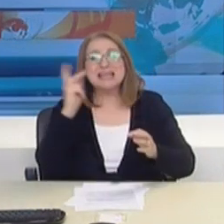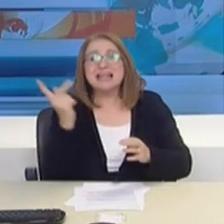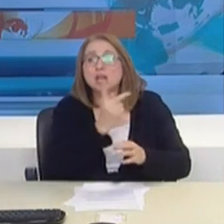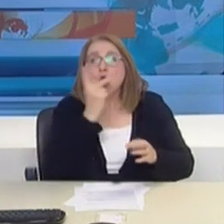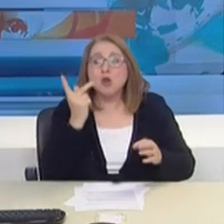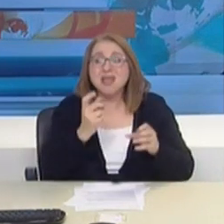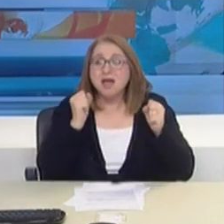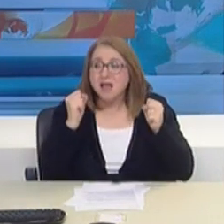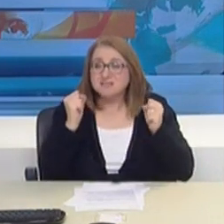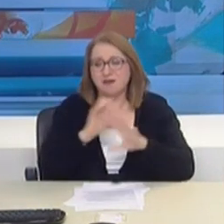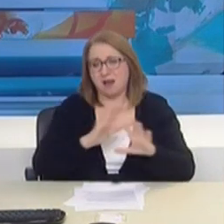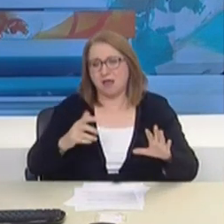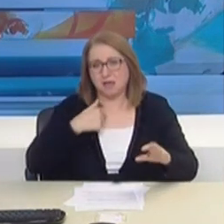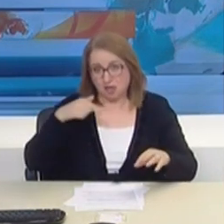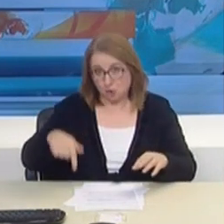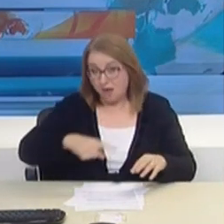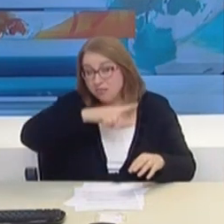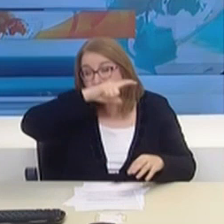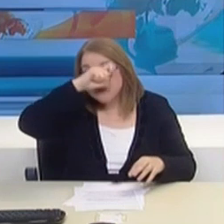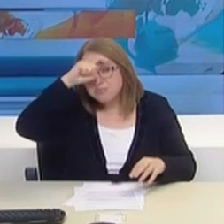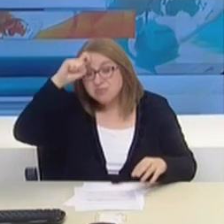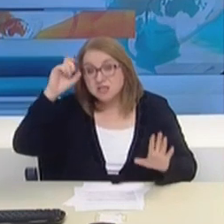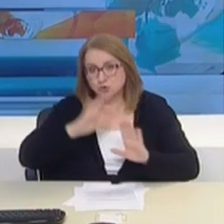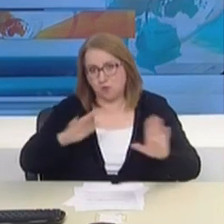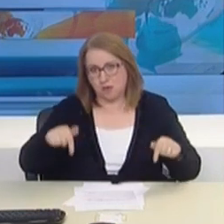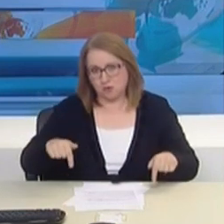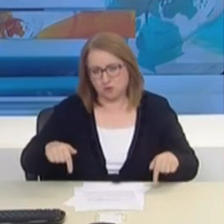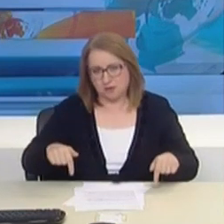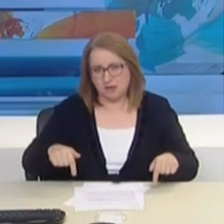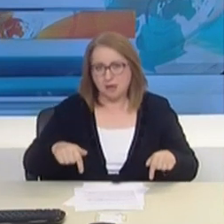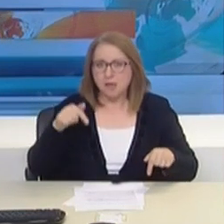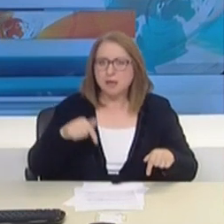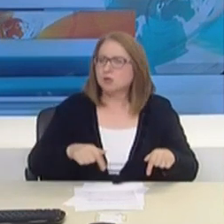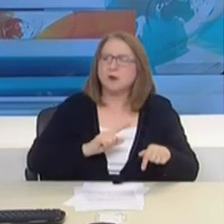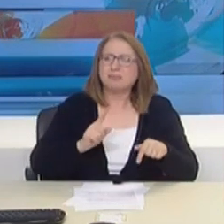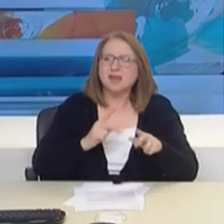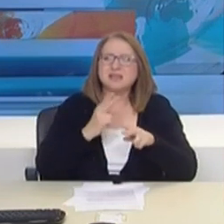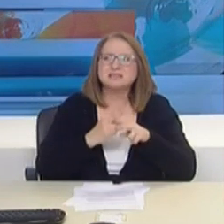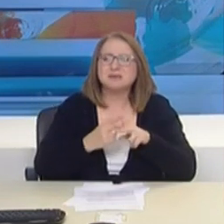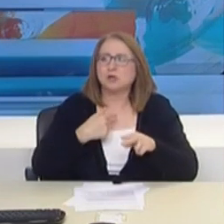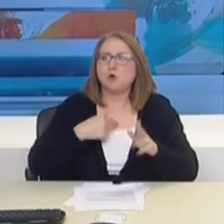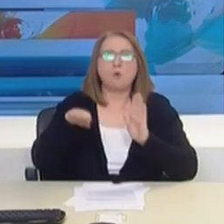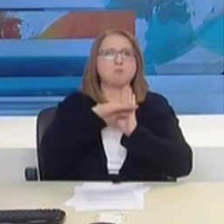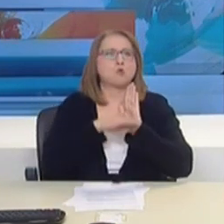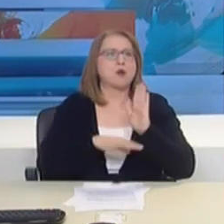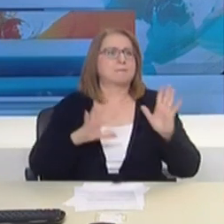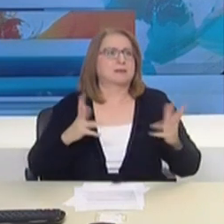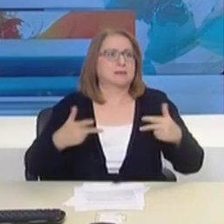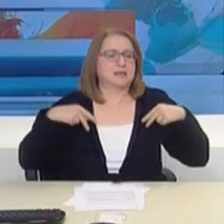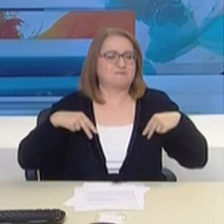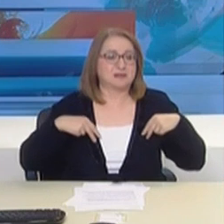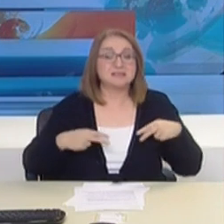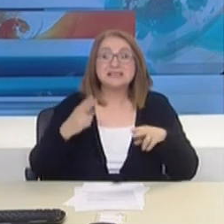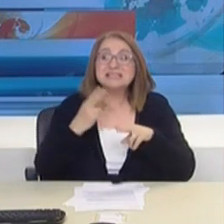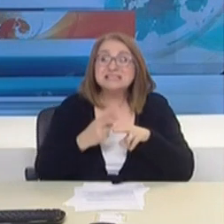όλοι ότι είμαστε σε μια δύσκολη κατάσταση που αξία δεν έχει πώς εμείς φτιάχνουμε τον προγραμματισμό μας, αλλά πώς αυτός ο προγραμματισμός